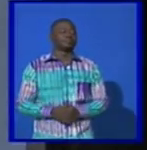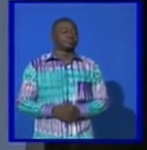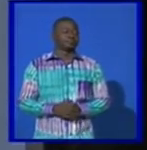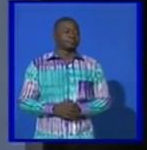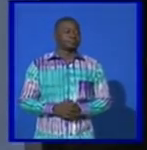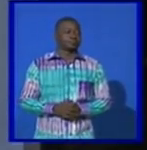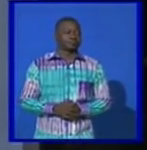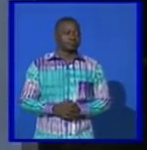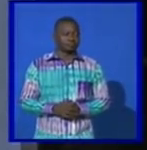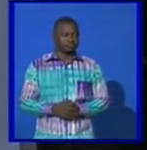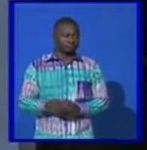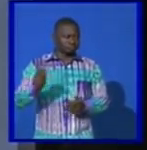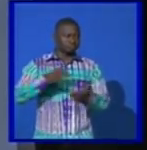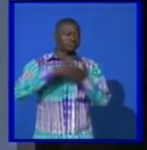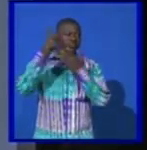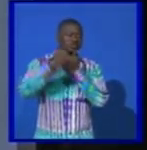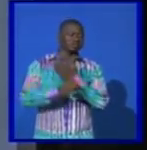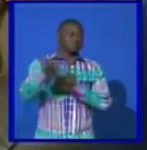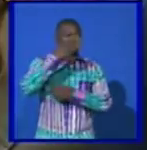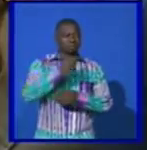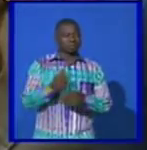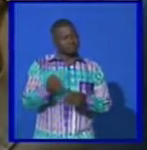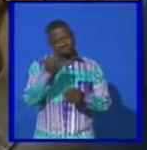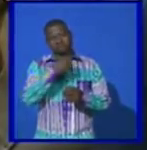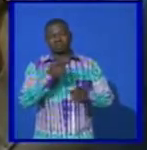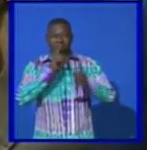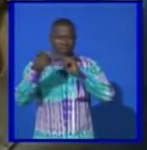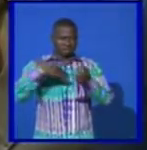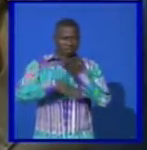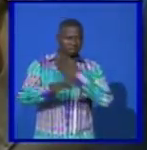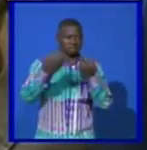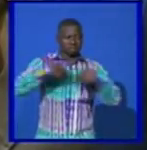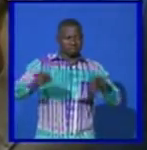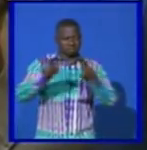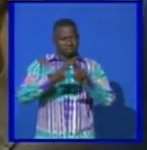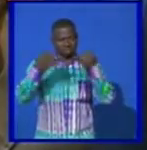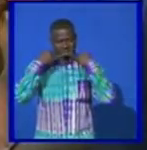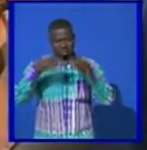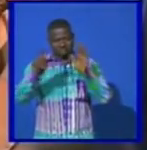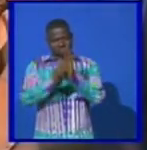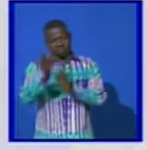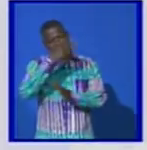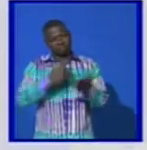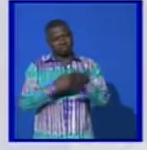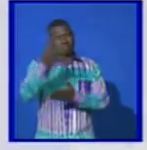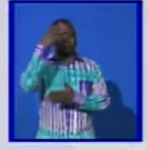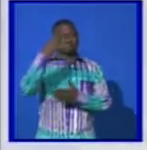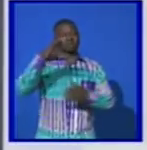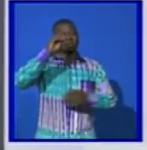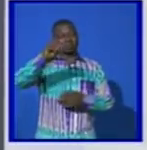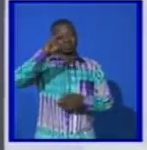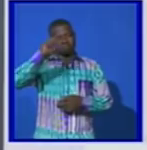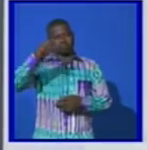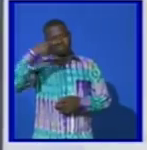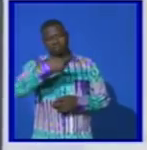Le projet Job Booster, objet de cette rencontre d'information. Porté par un consortium de 4 ONG, ce projet vise à